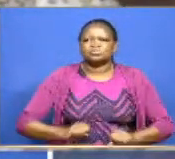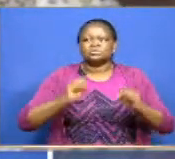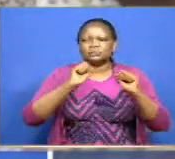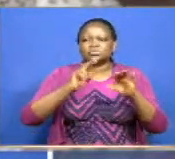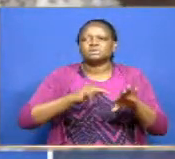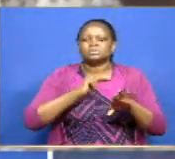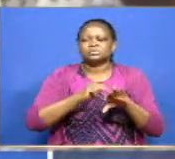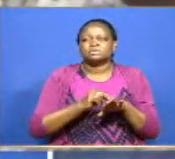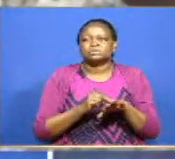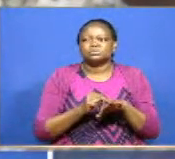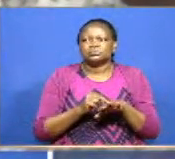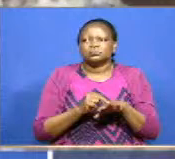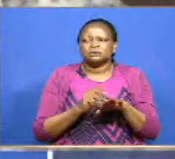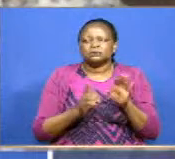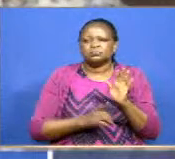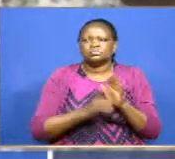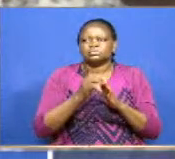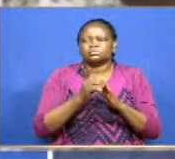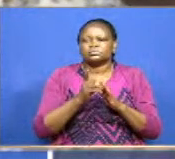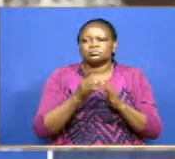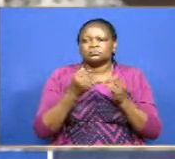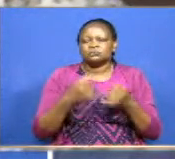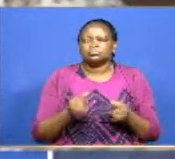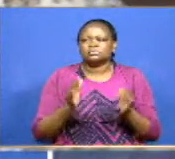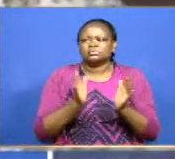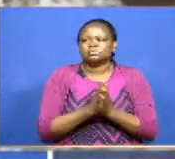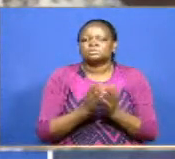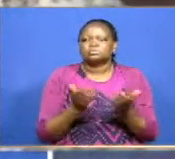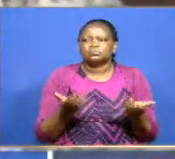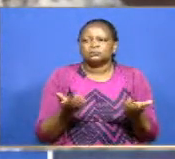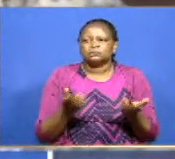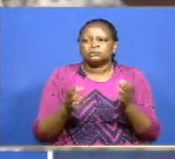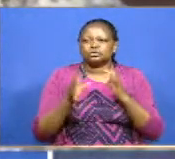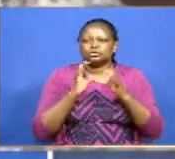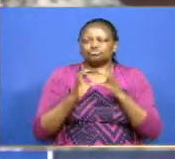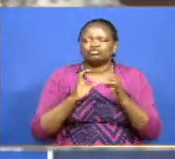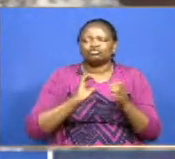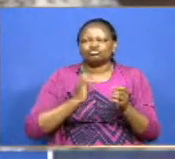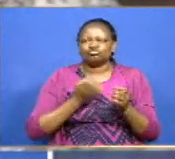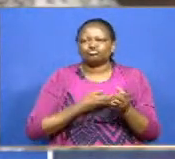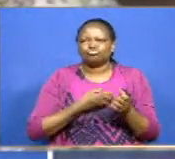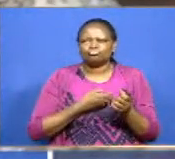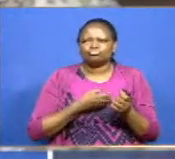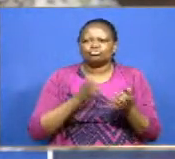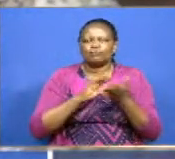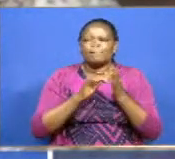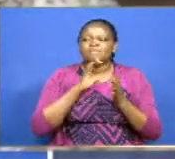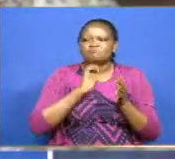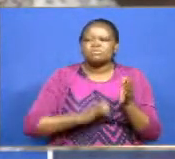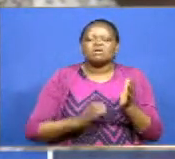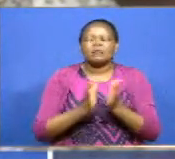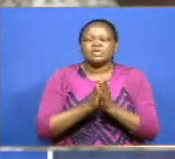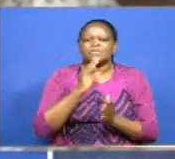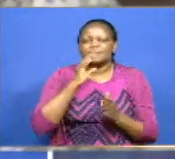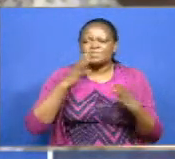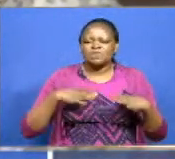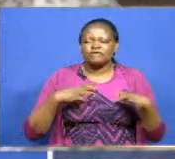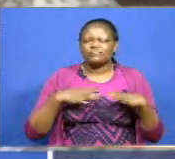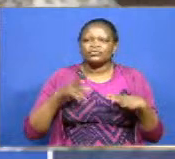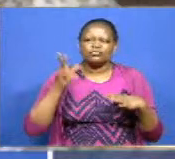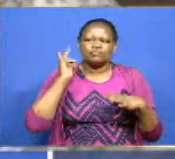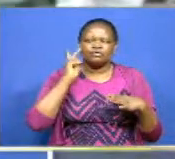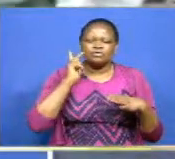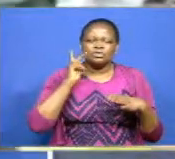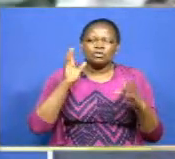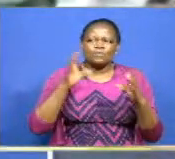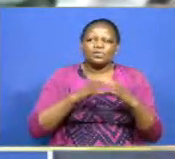National Development Implementation and the Communication Committee, to be the elder and the spokesperson of the